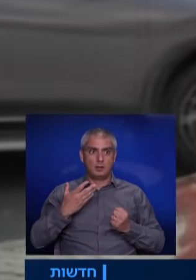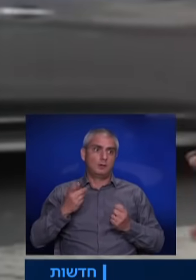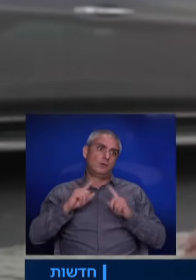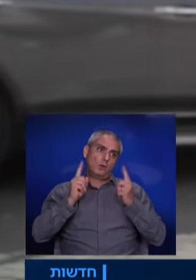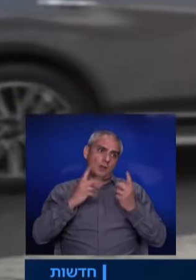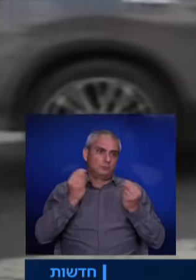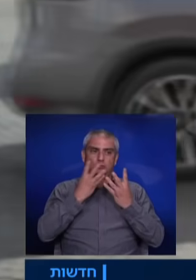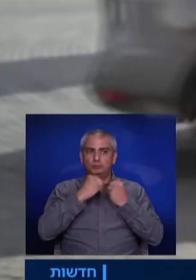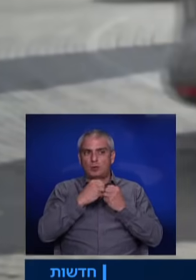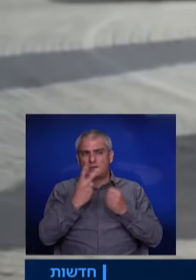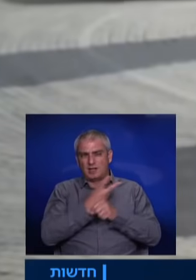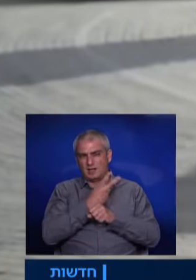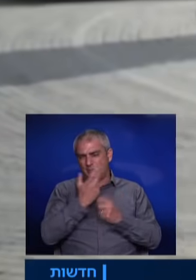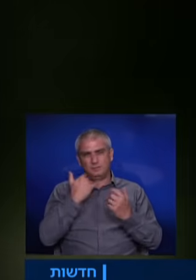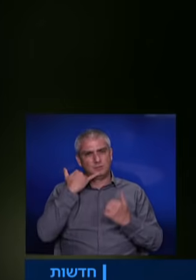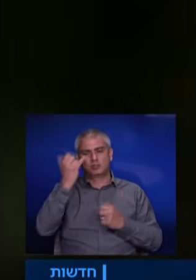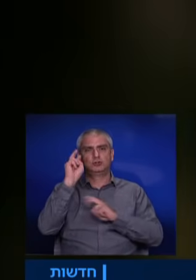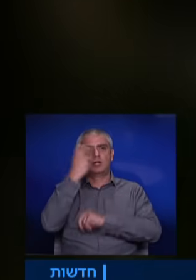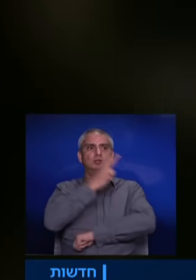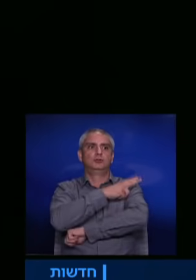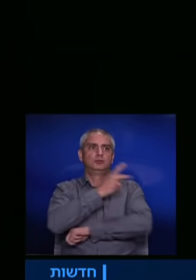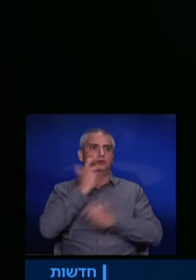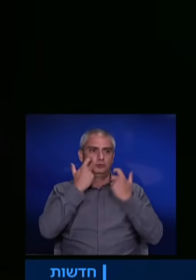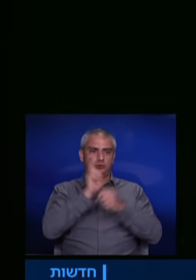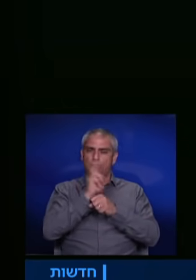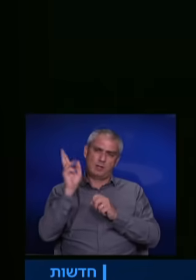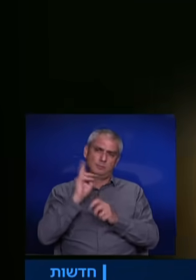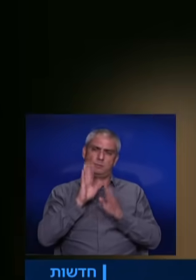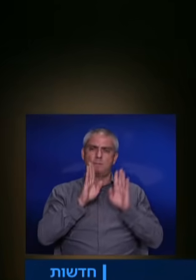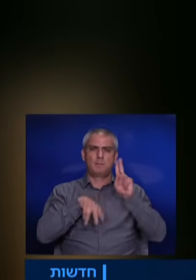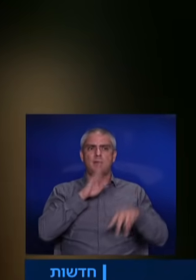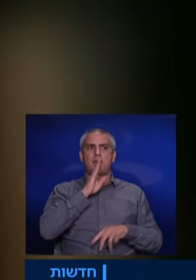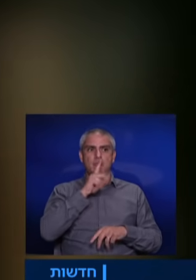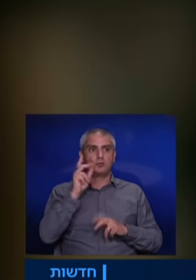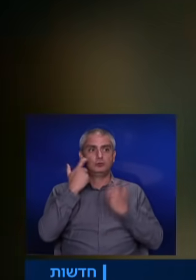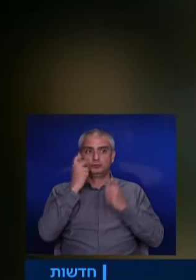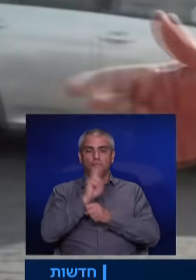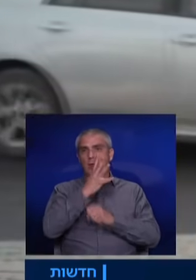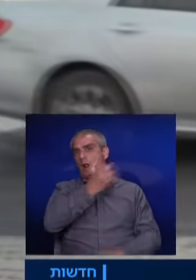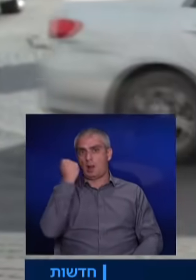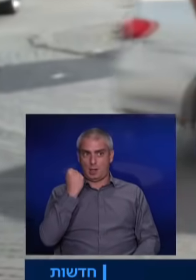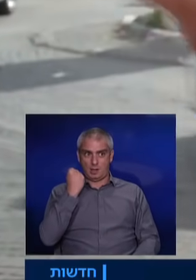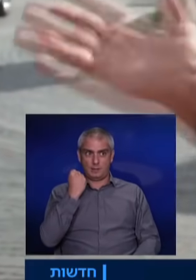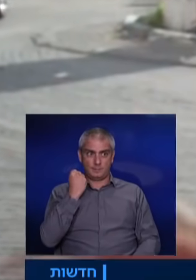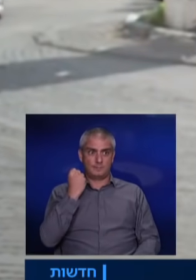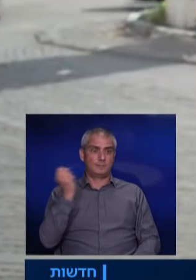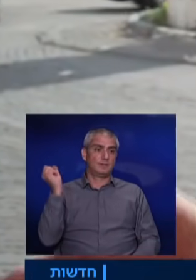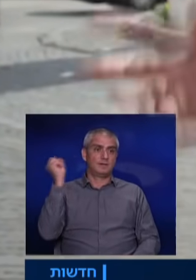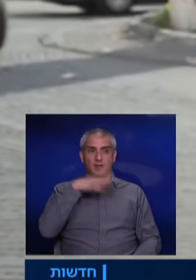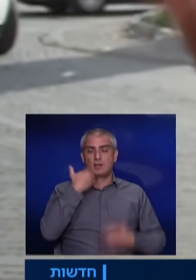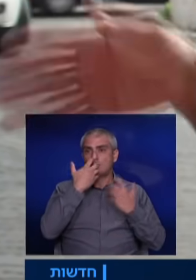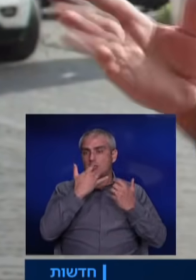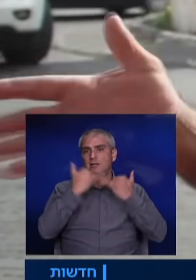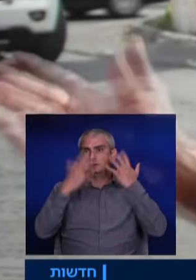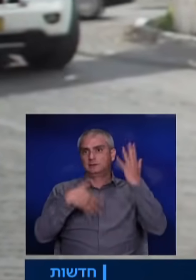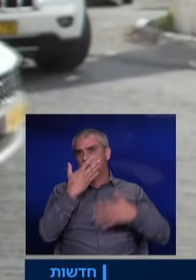מישהו מהשכונה רגילים להתקשר לשמירה, הם מטפלים בכל הבעיות של הכפר. כנראה השמירה לקחה אותו והגיע לשם, ואז